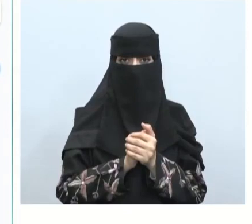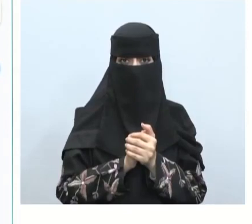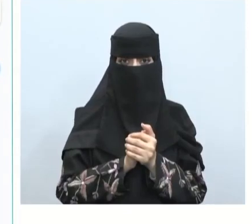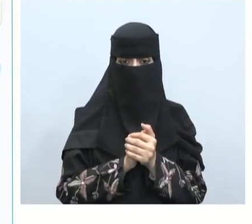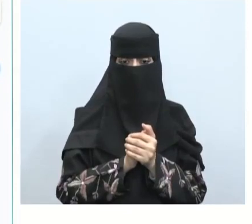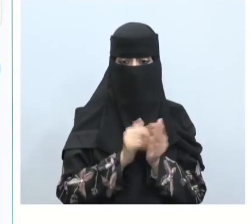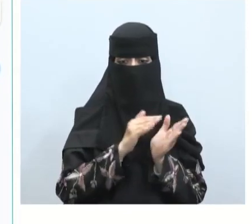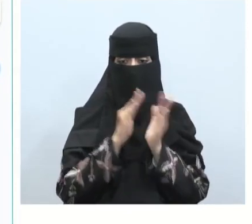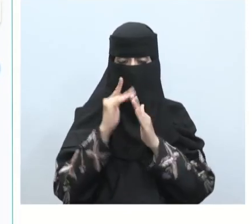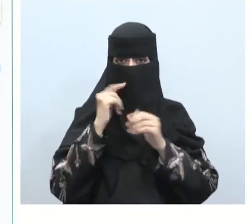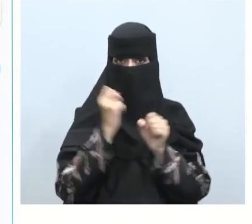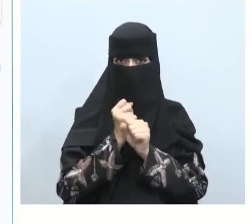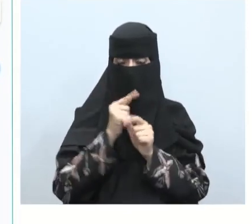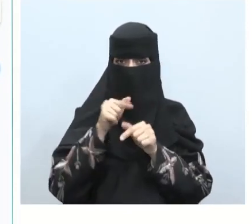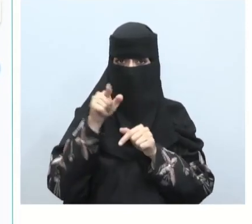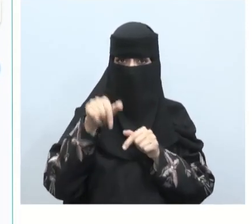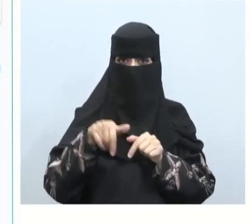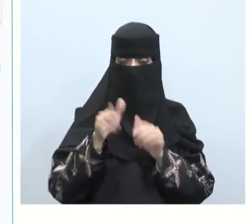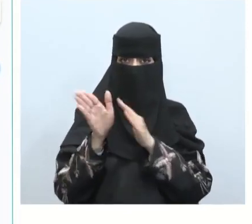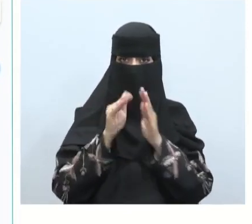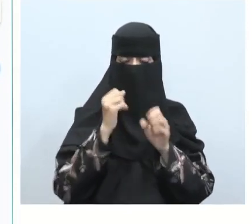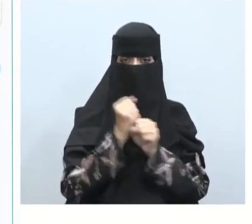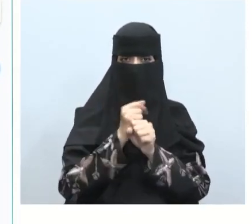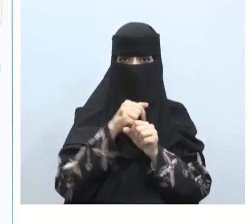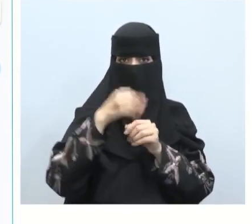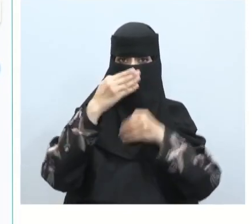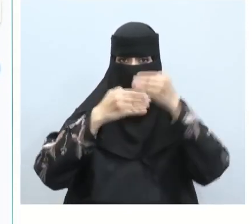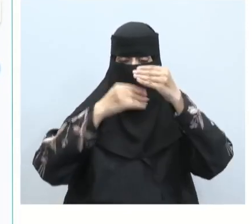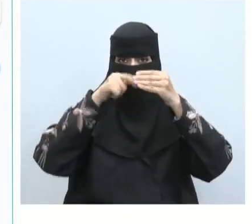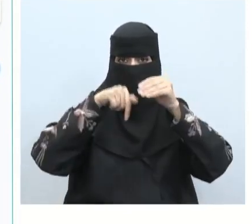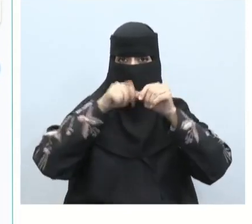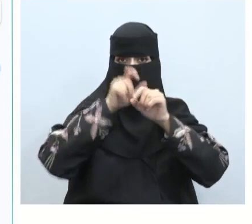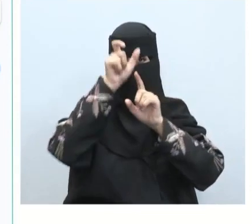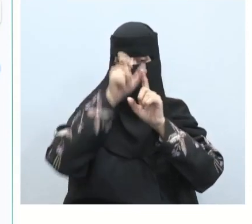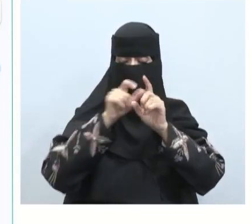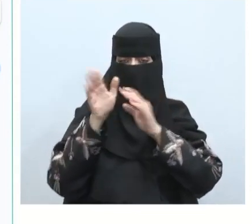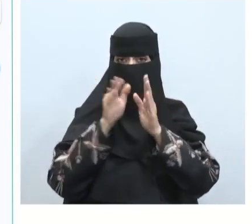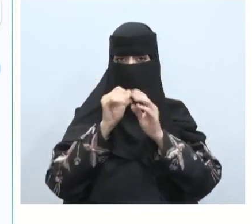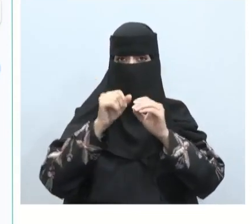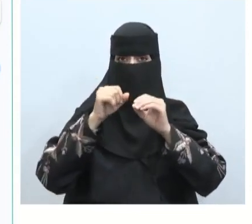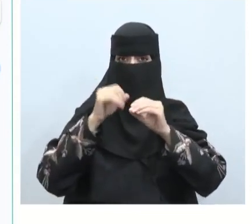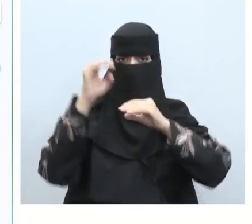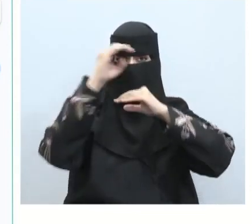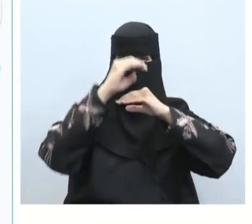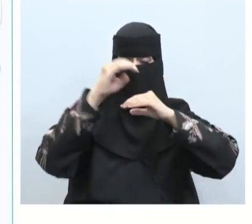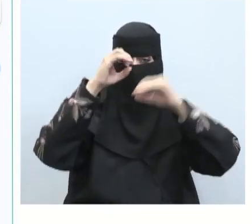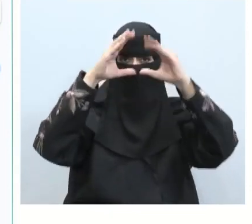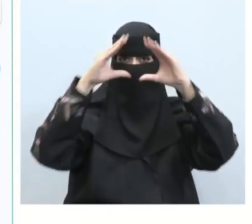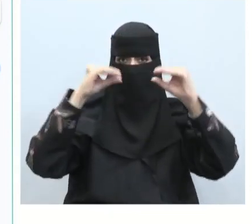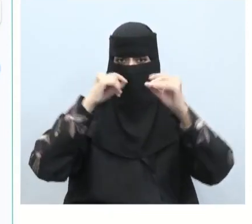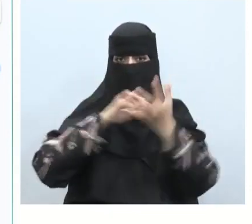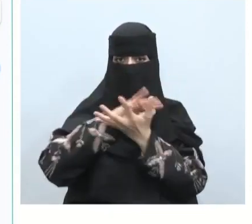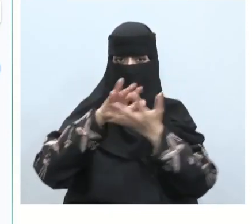المشترك ننفذ اذا هذا هو التطبيق العملي لانشاء مجلد على جوجل درايف باسم مشكلات الاتصال